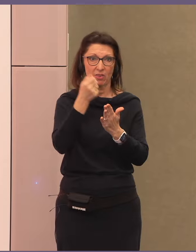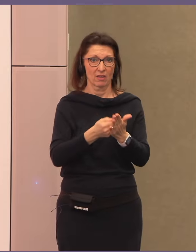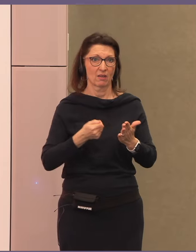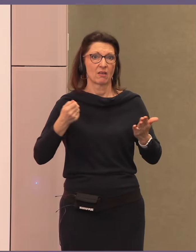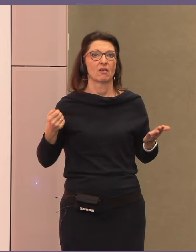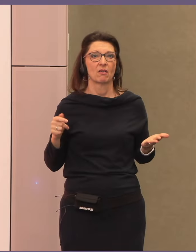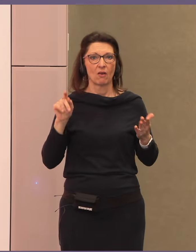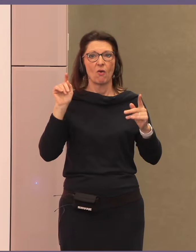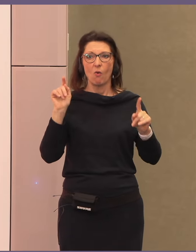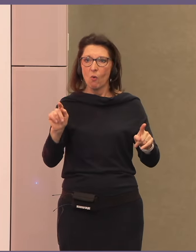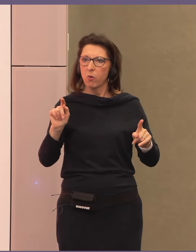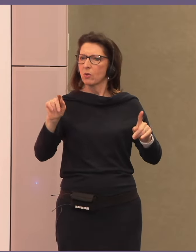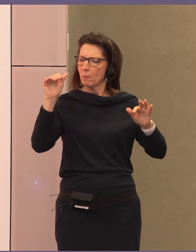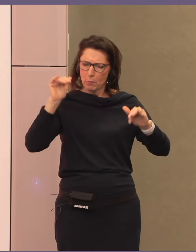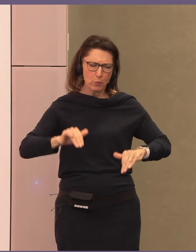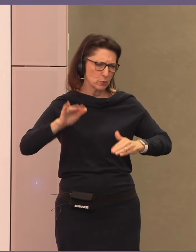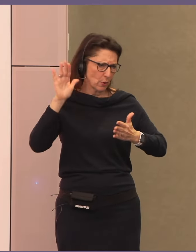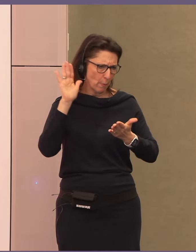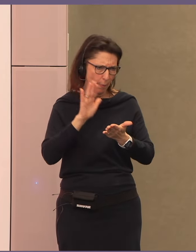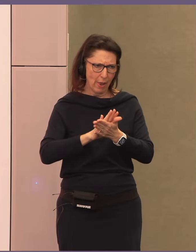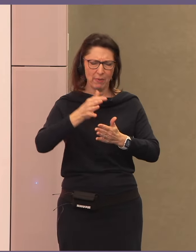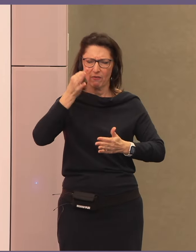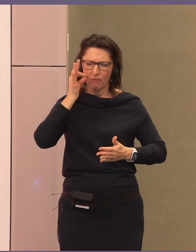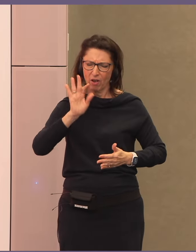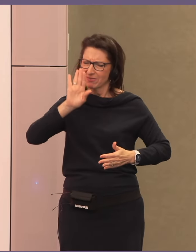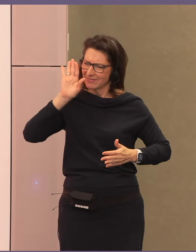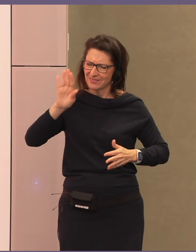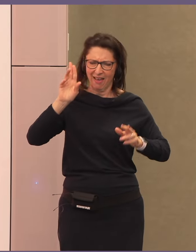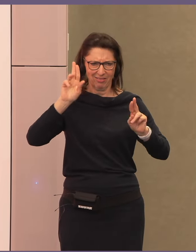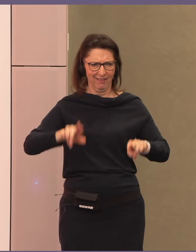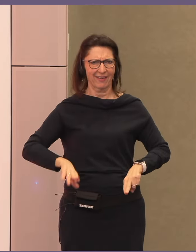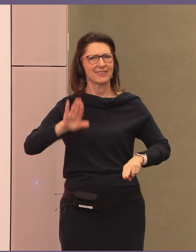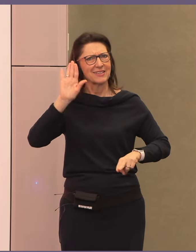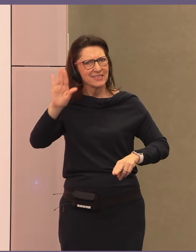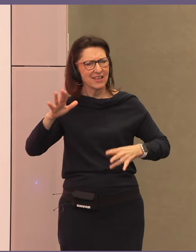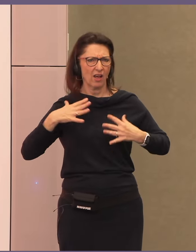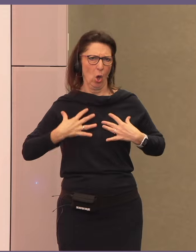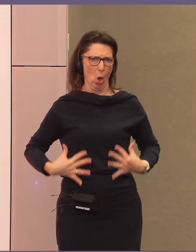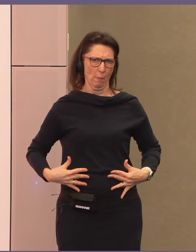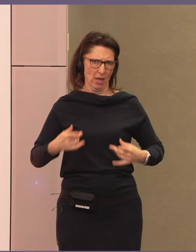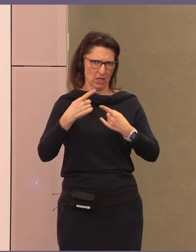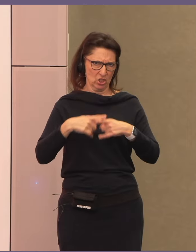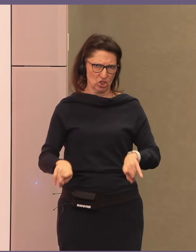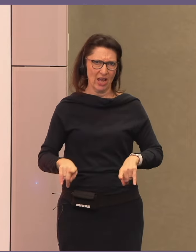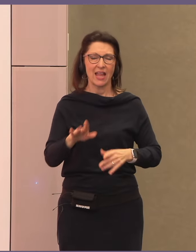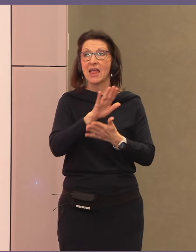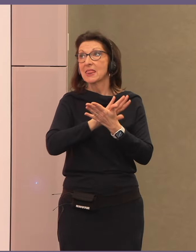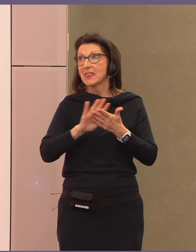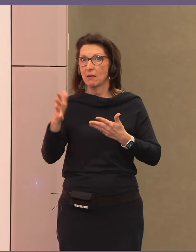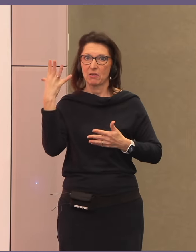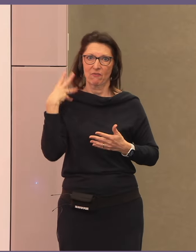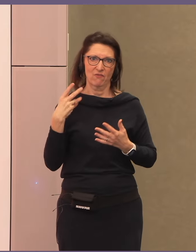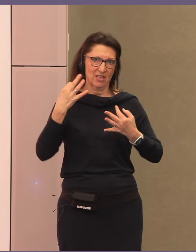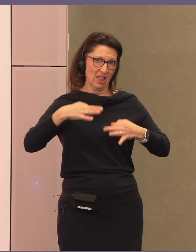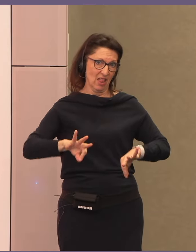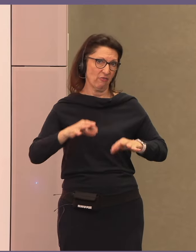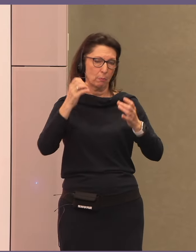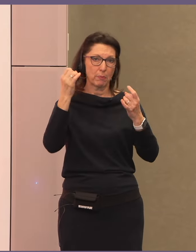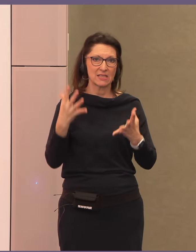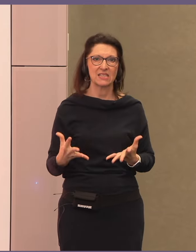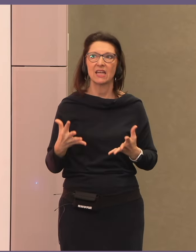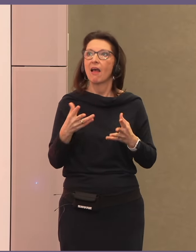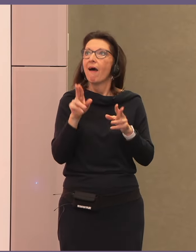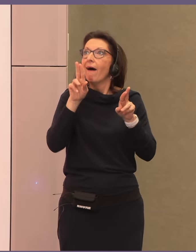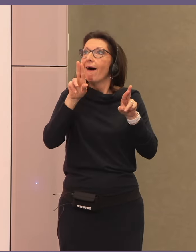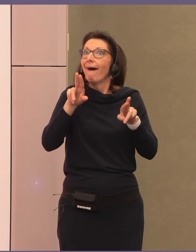Geist nicht mehr zurückkehrt, nicht mehr zurückschraubt. Und dass das nie wieder passieren darf, dass erkämpfte Rechte, die mir